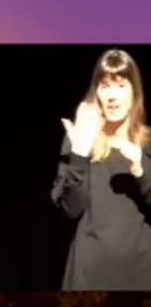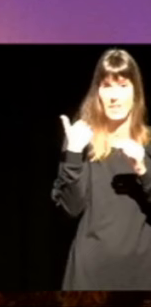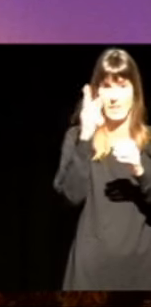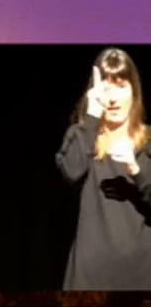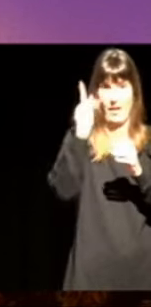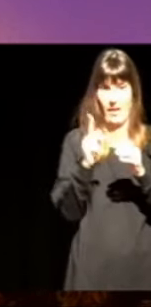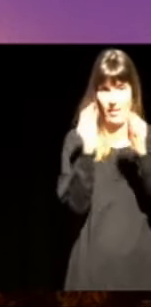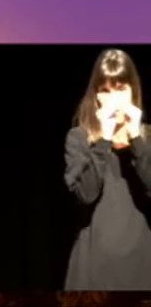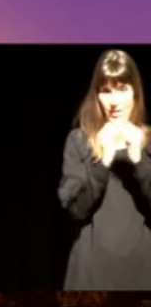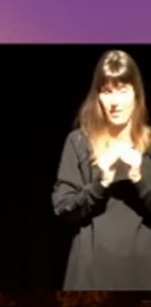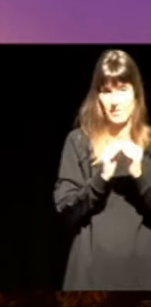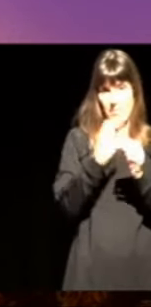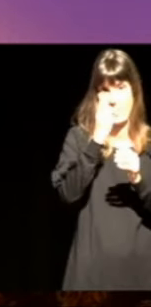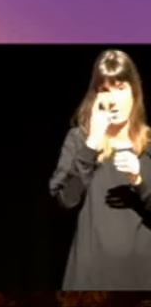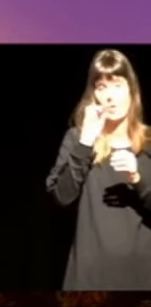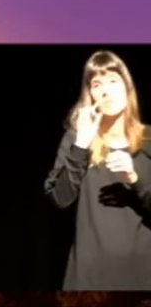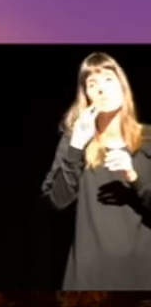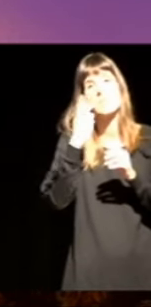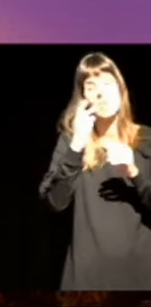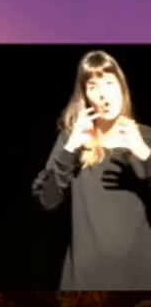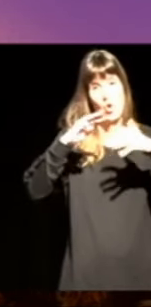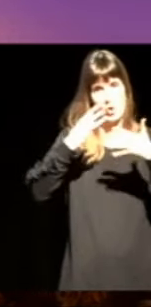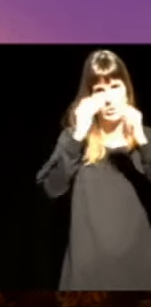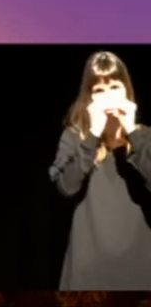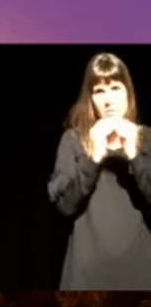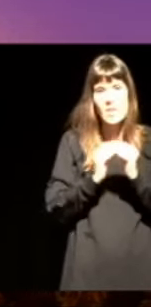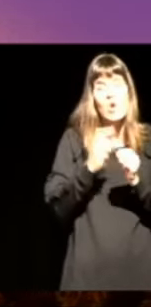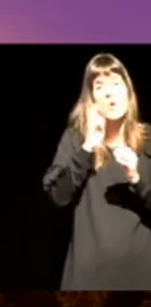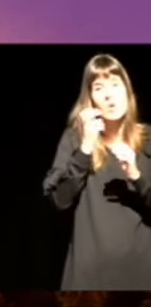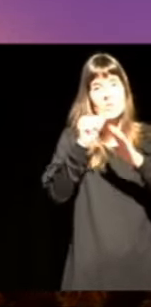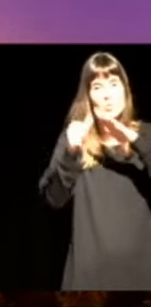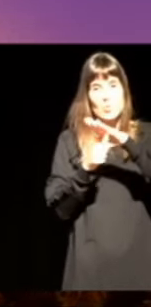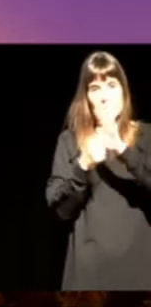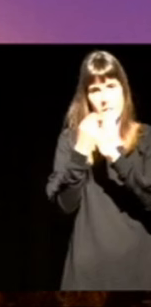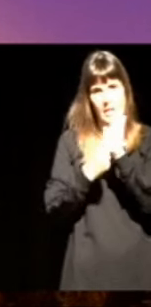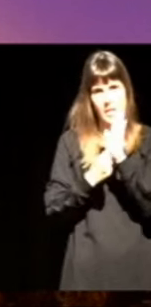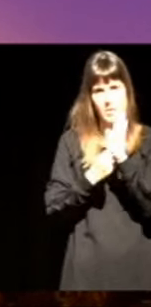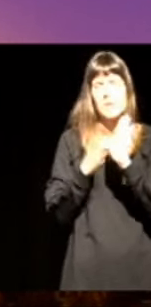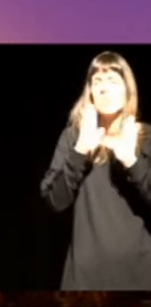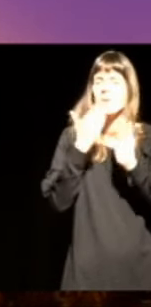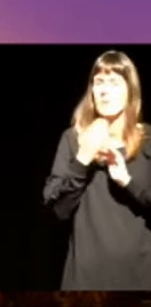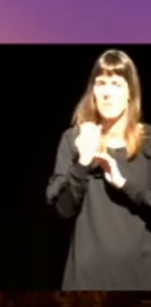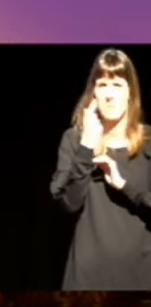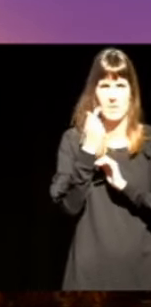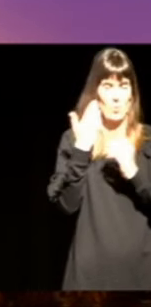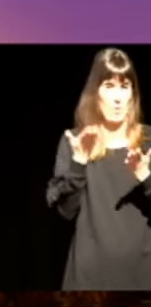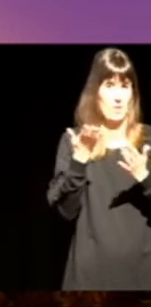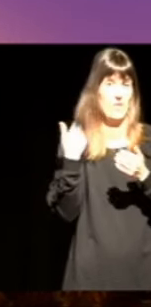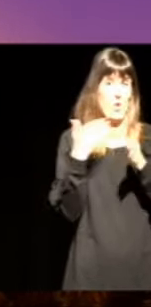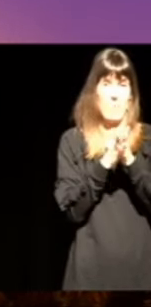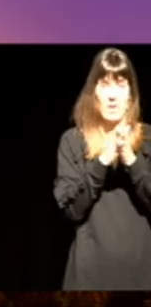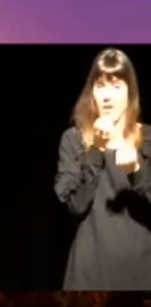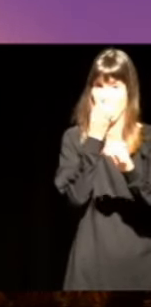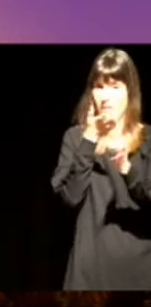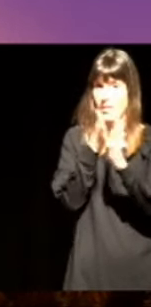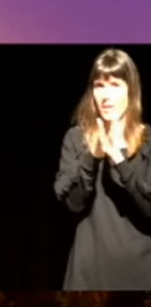lehenengo bigarrena eta zortzigarrena, eta zenbait arti irizpide. Baina hemen, importantena zer da, lehen Luziak aipatu duena, zer